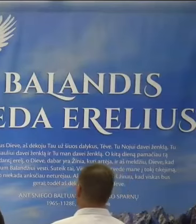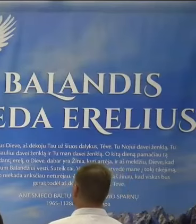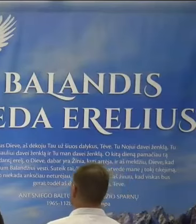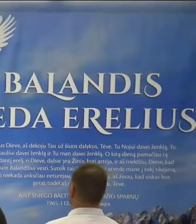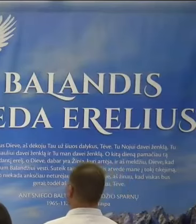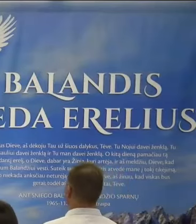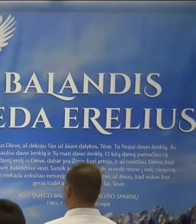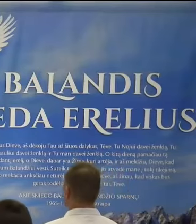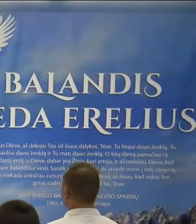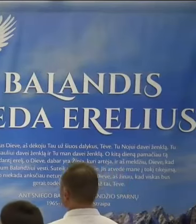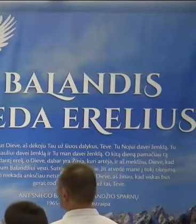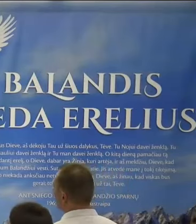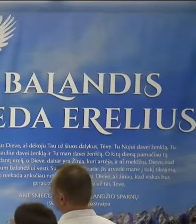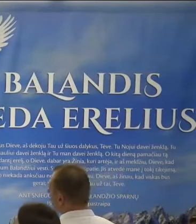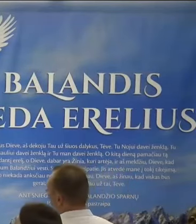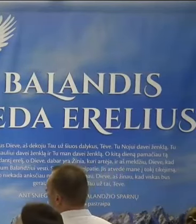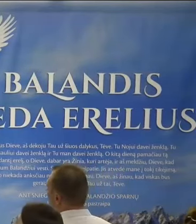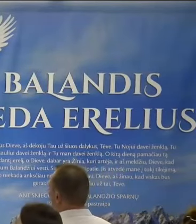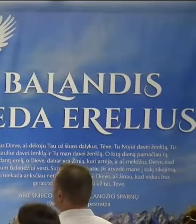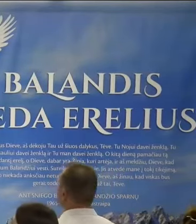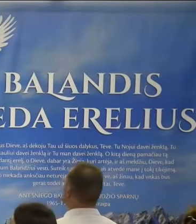galybę.